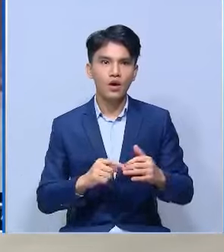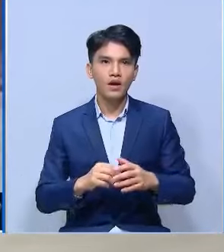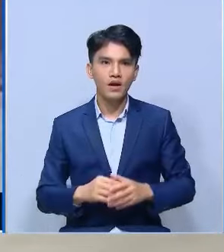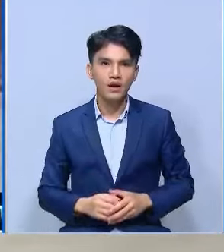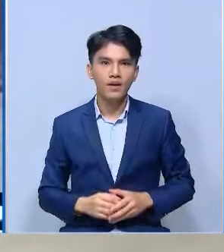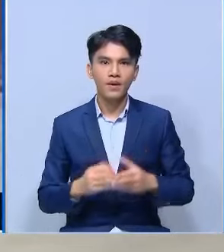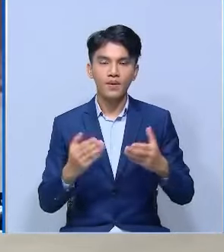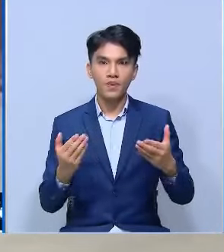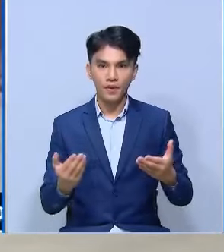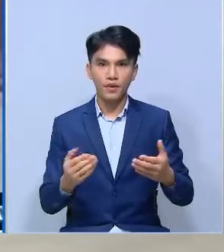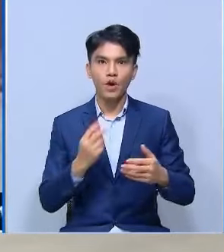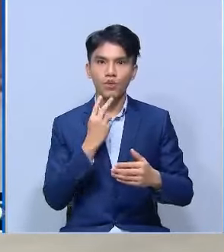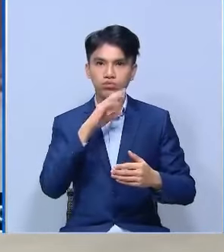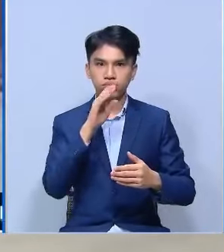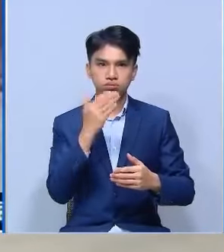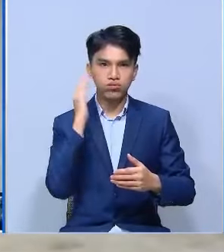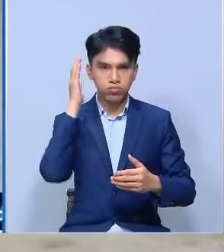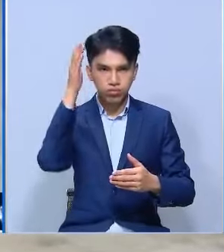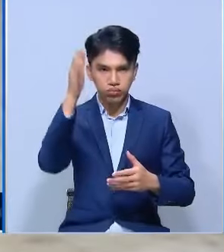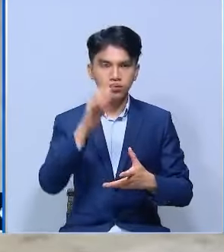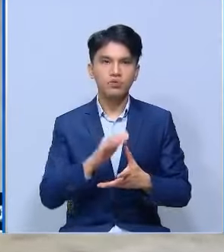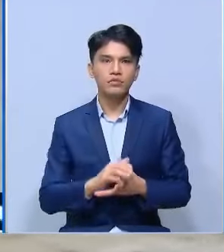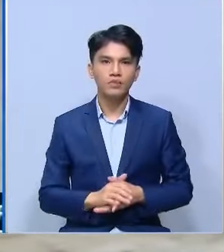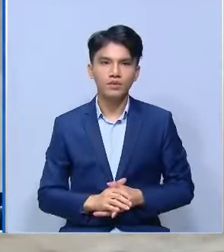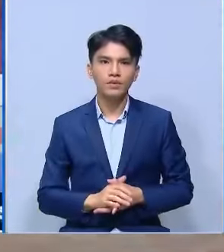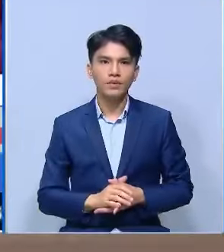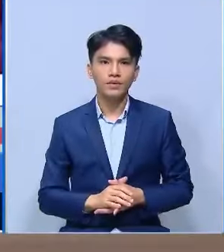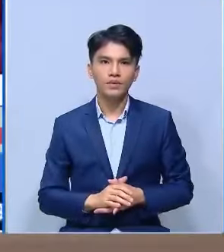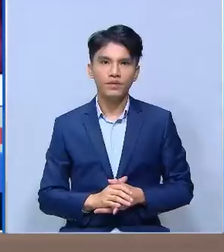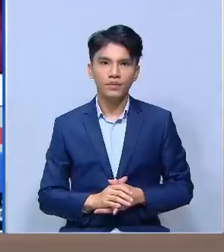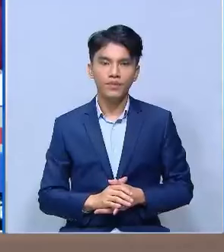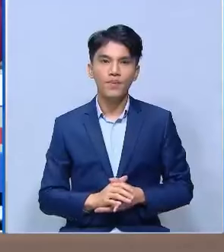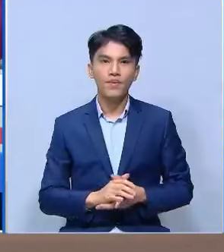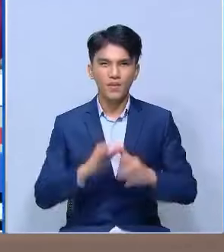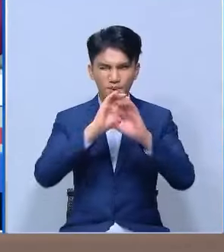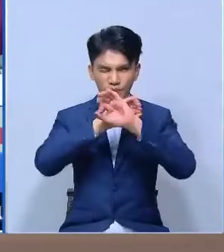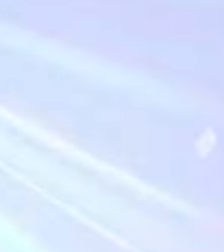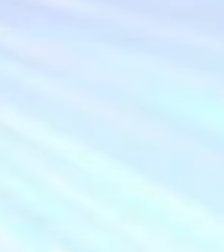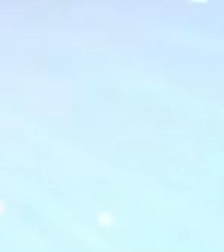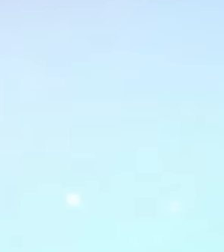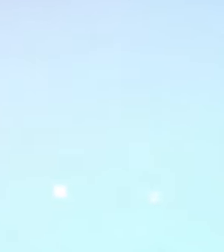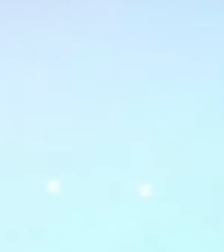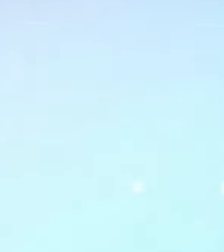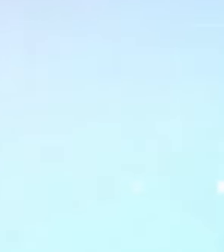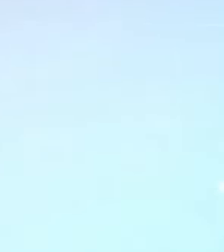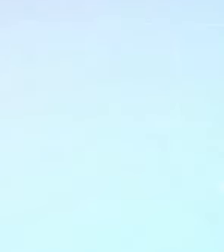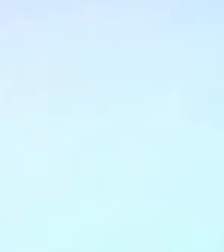างต้นสังกัดเป็นผู้พิจารณานะครับ จะปฏิเสธยังไงก็แล้วแต่เนี่ยหลักฐานมันชัดเจนอยู่แล้วนะคะ